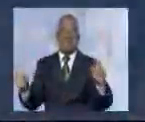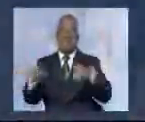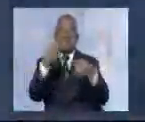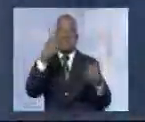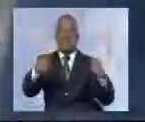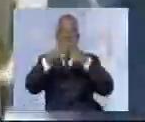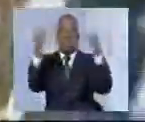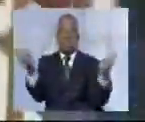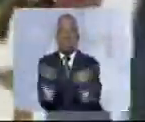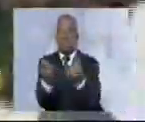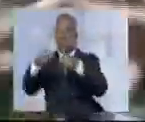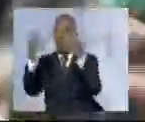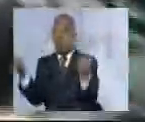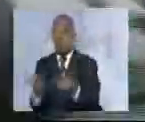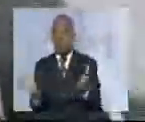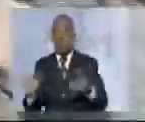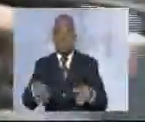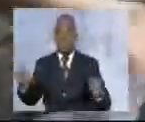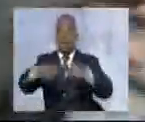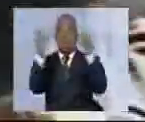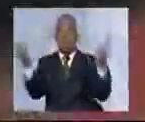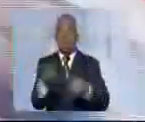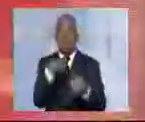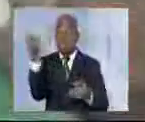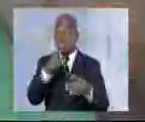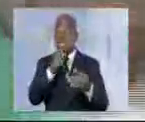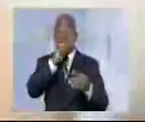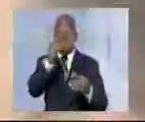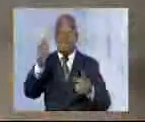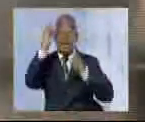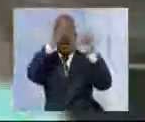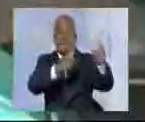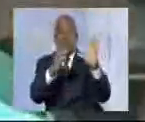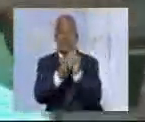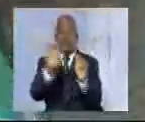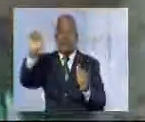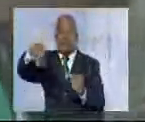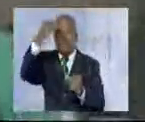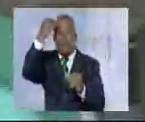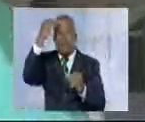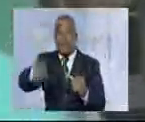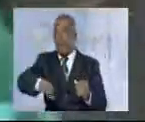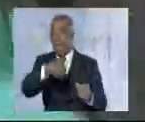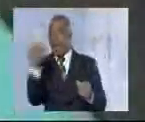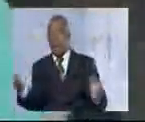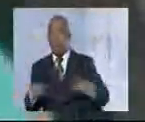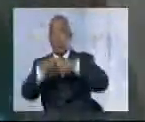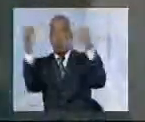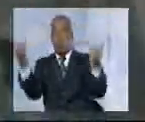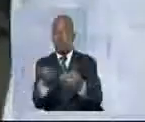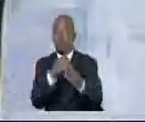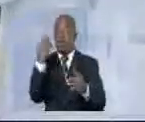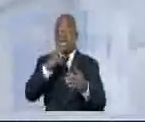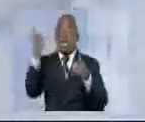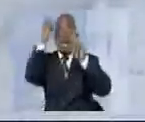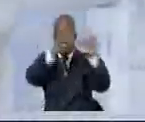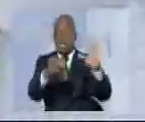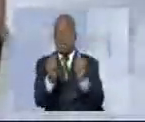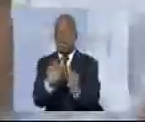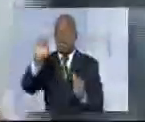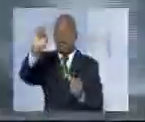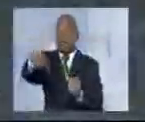de manifestants hostiles au Premier ministre chiite Nouri al-Maliki faisaient un sit-in depuis plusieurs semaines dans la ville de Hawija, au nord de Bagdad.